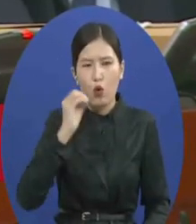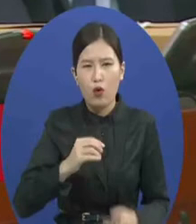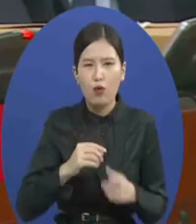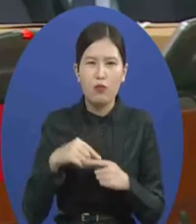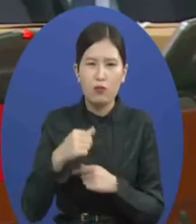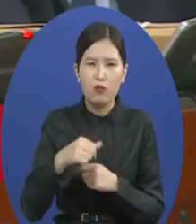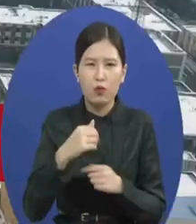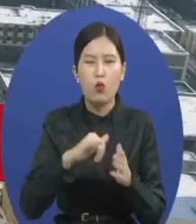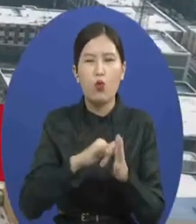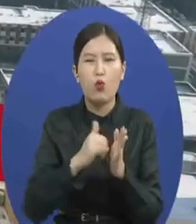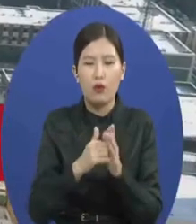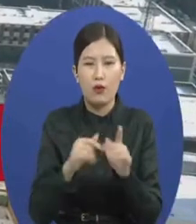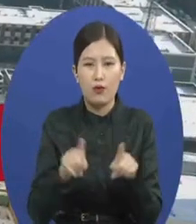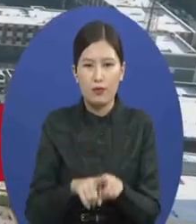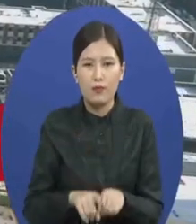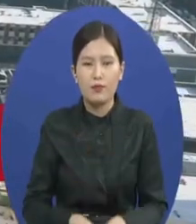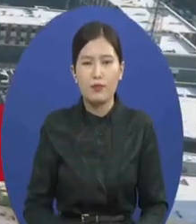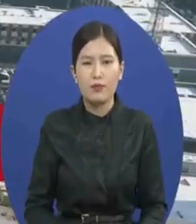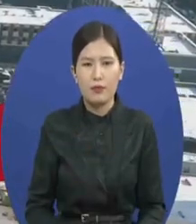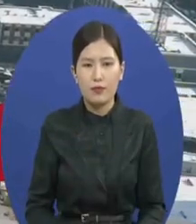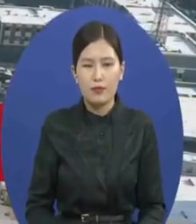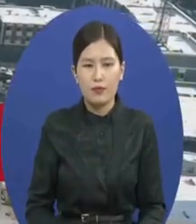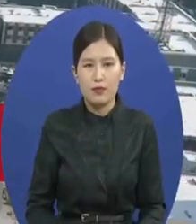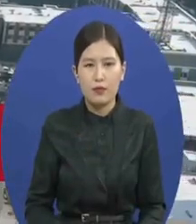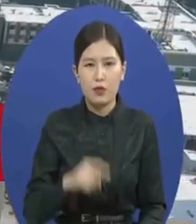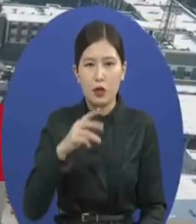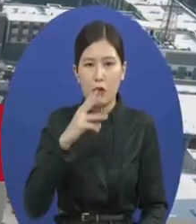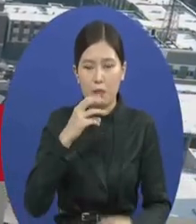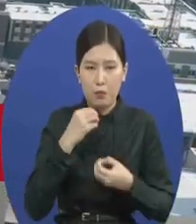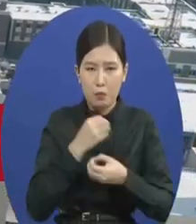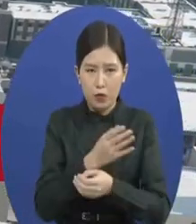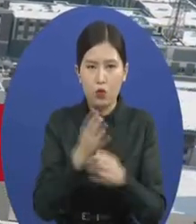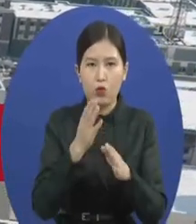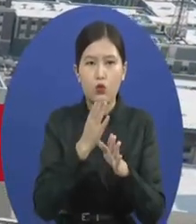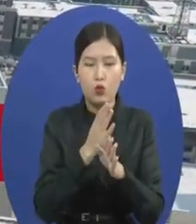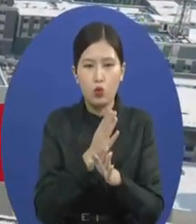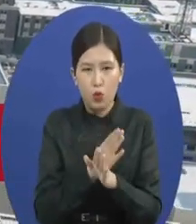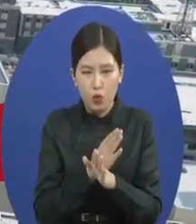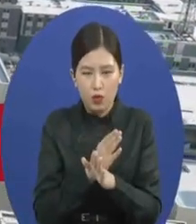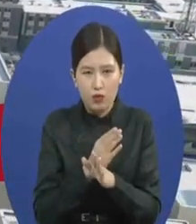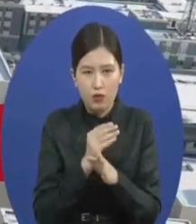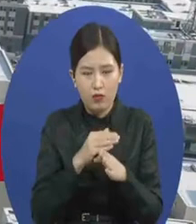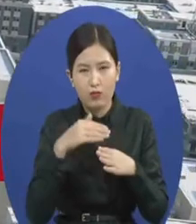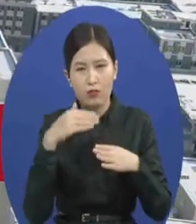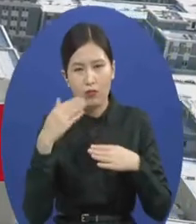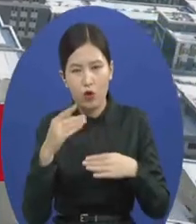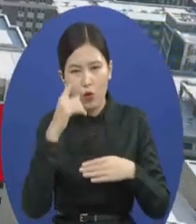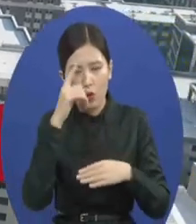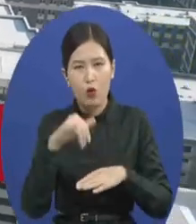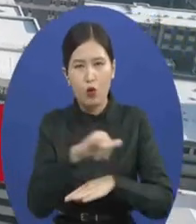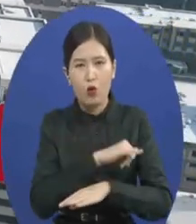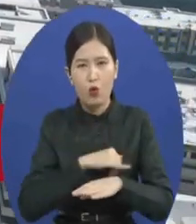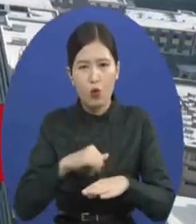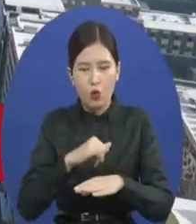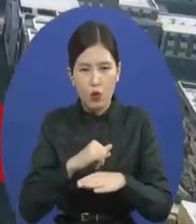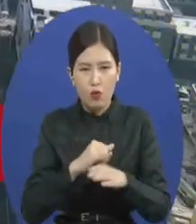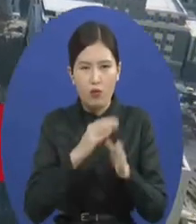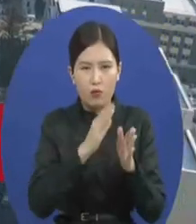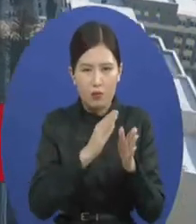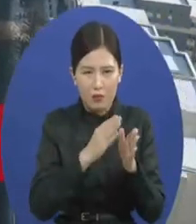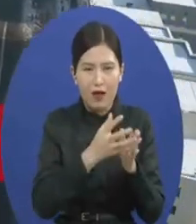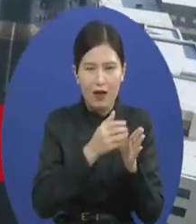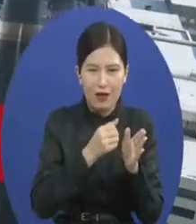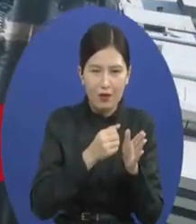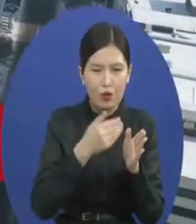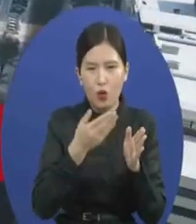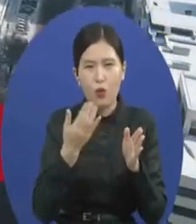гэж айлгаж байна. Дээрх мэдээллийг хийснээр дараа Монгол улс иргэнэ аж ахуйн нэгжээ алгачилж болохгүй. Тэгвэл 120 м